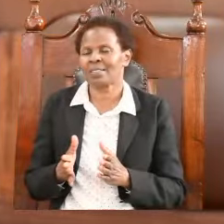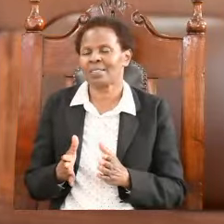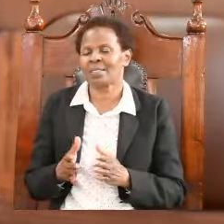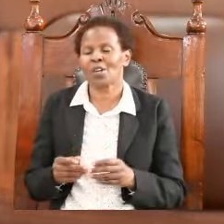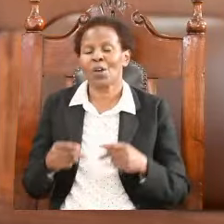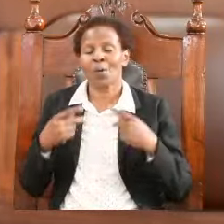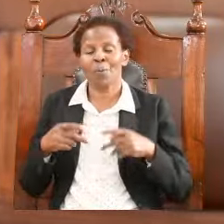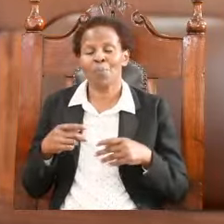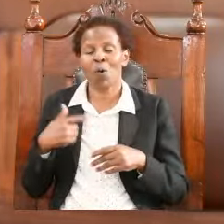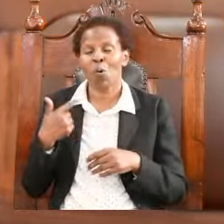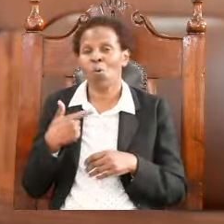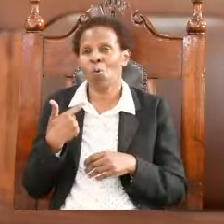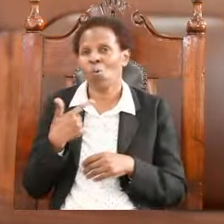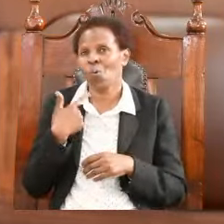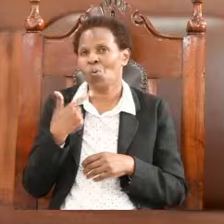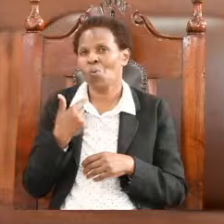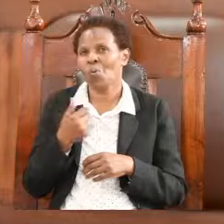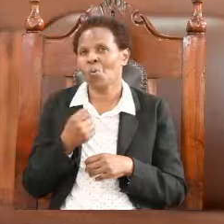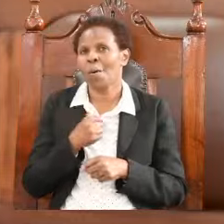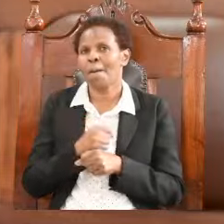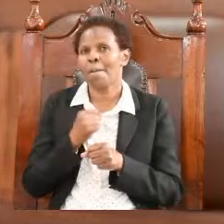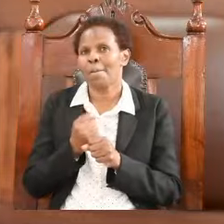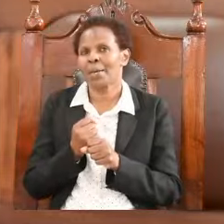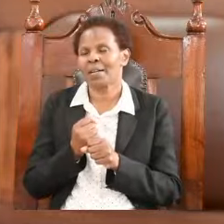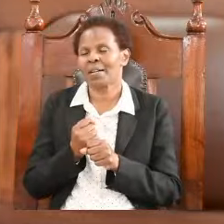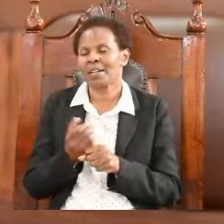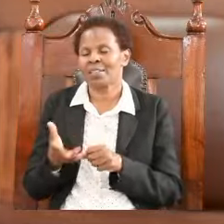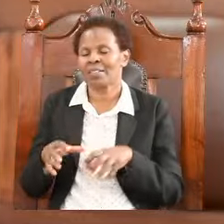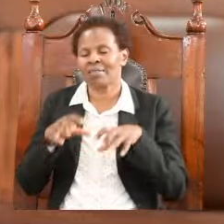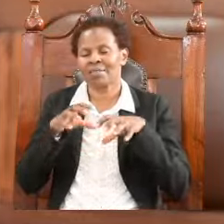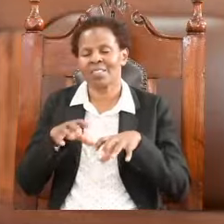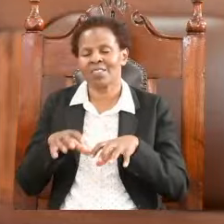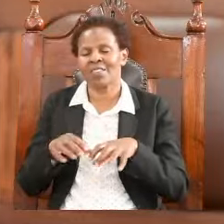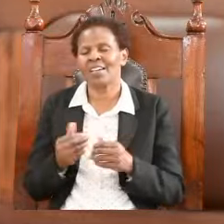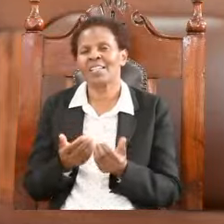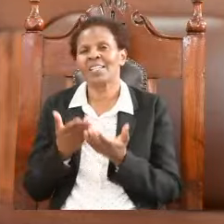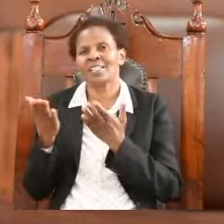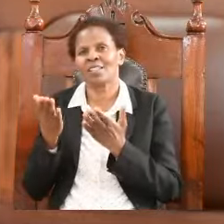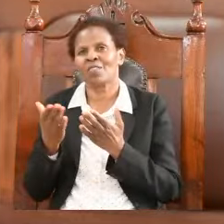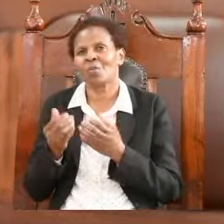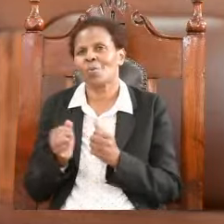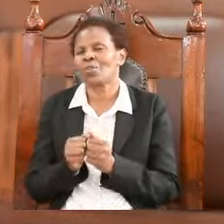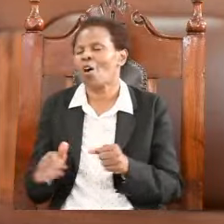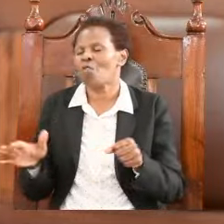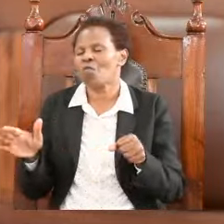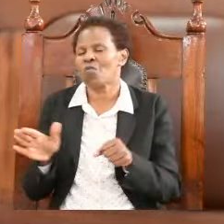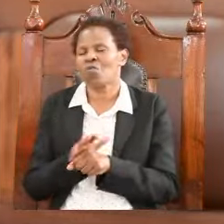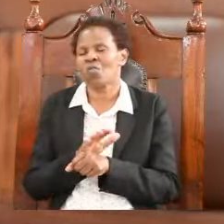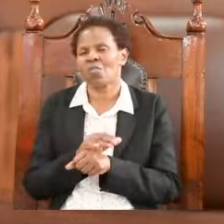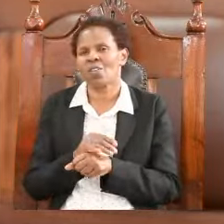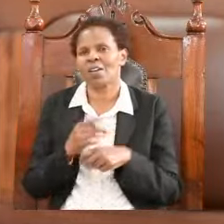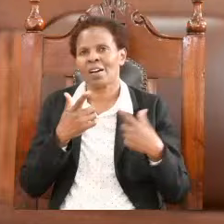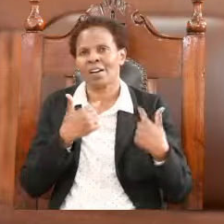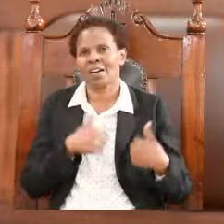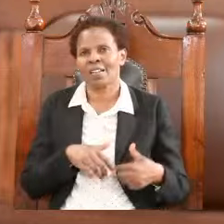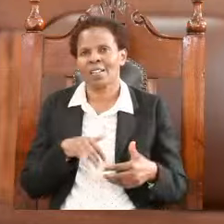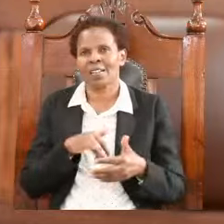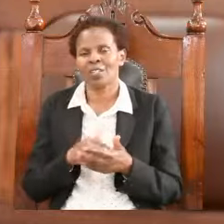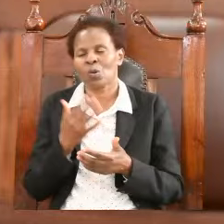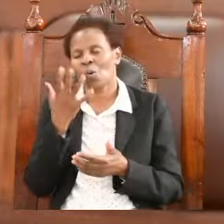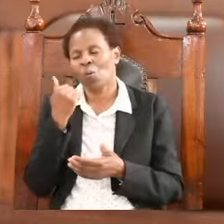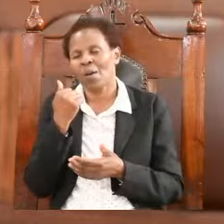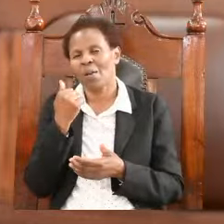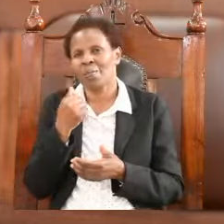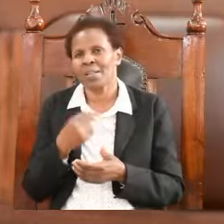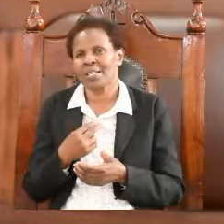aduwaria matomete akoro arethe na inyoyo, akama tu gata na goro yake yothe. Na nekio turona, ona